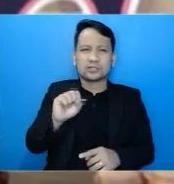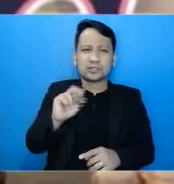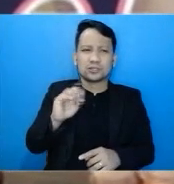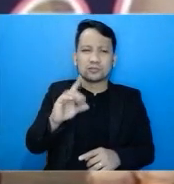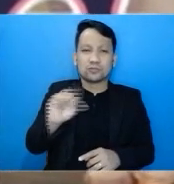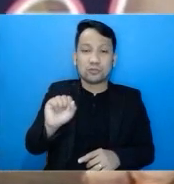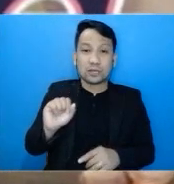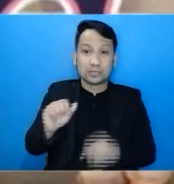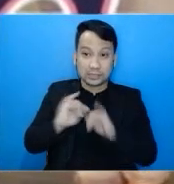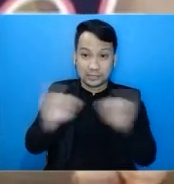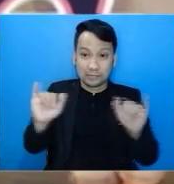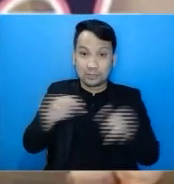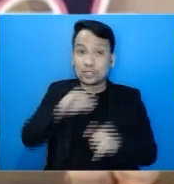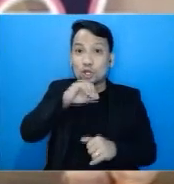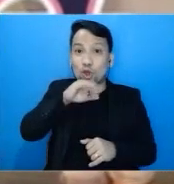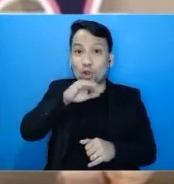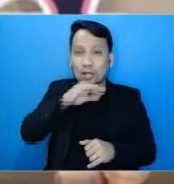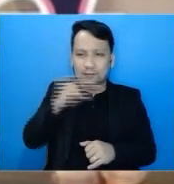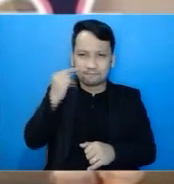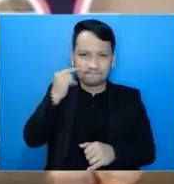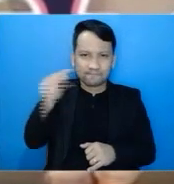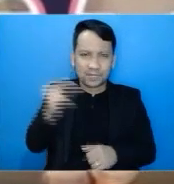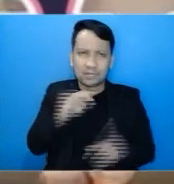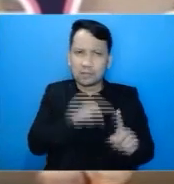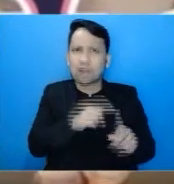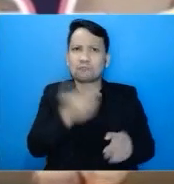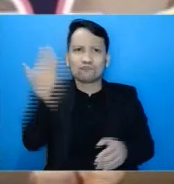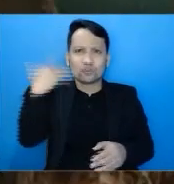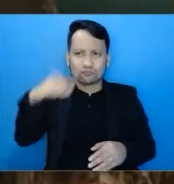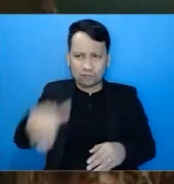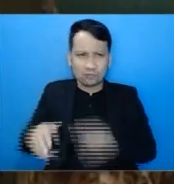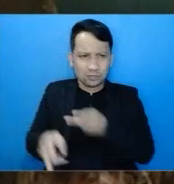na isa rin sa mga nag-alaga sa kanya noon. Ay,